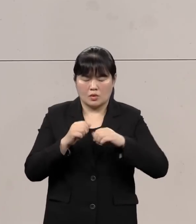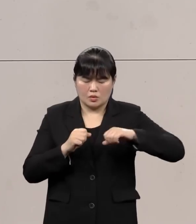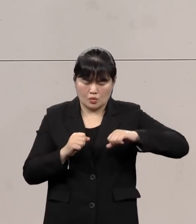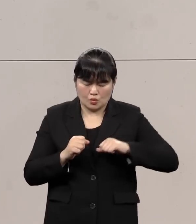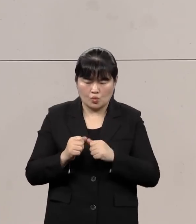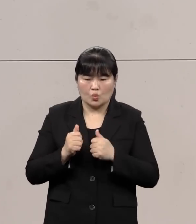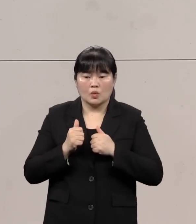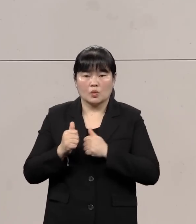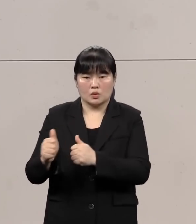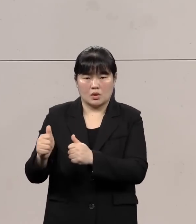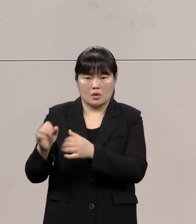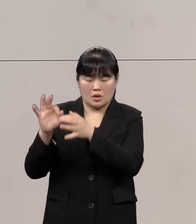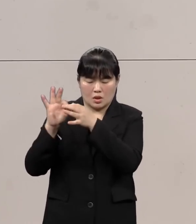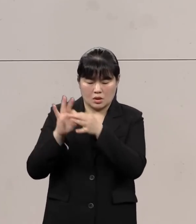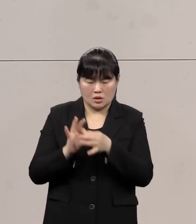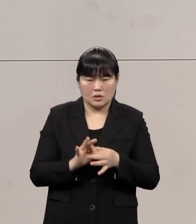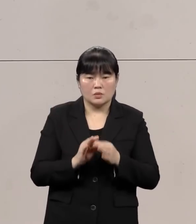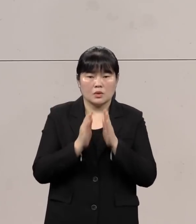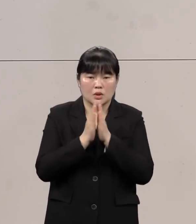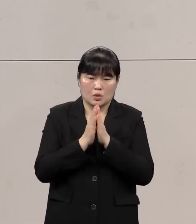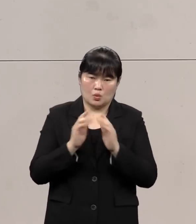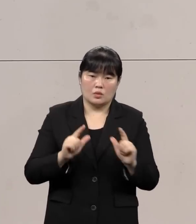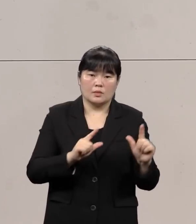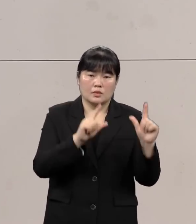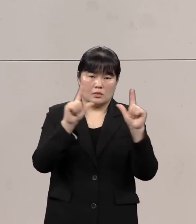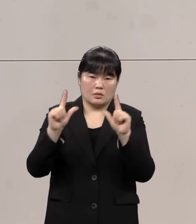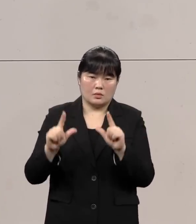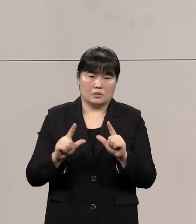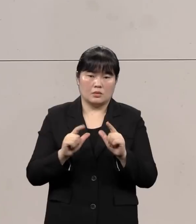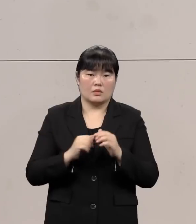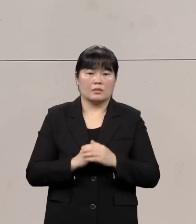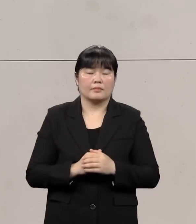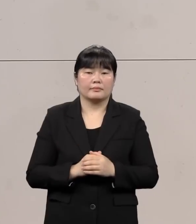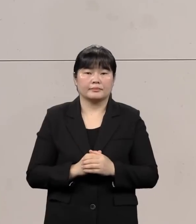순종하려고 끊임없이 기도합니다